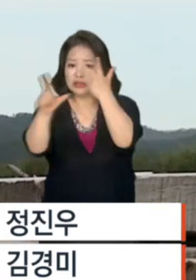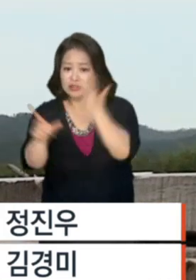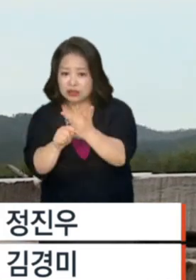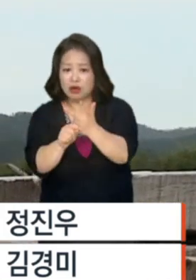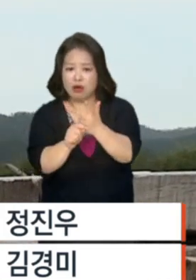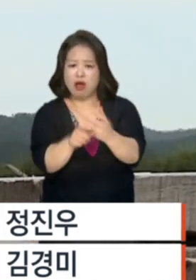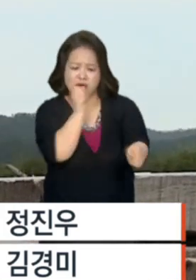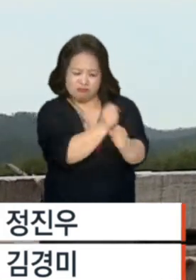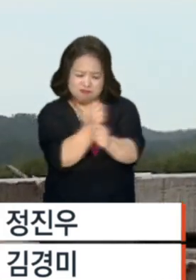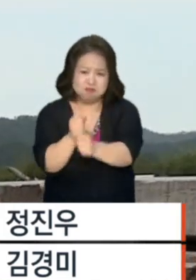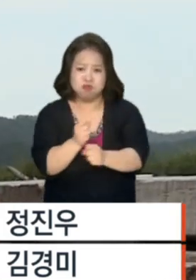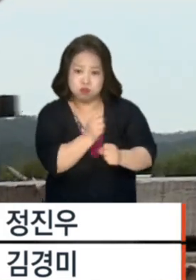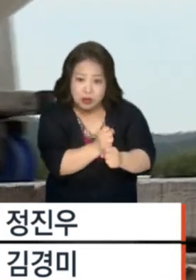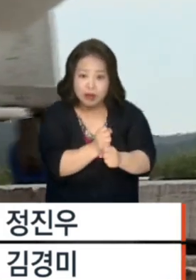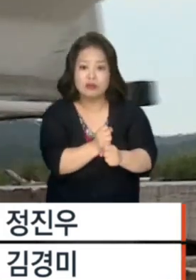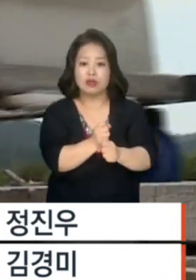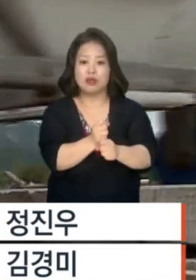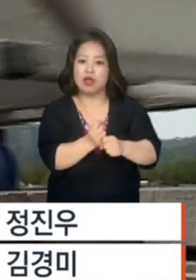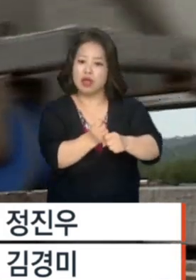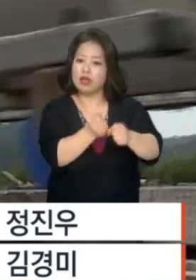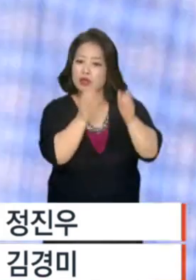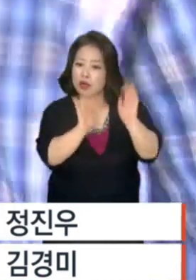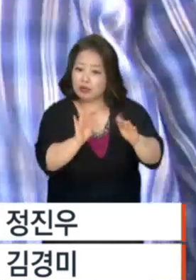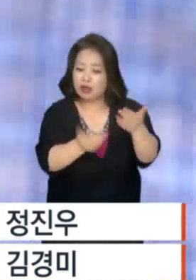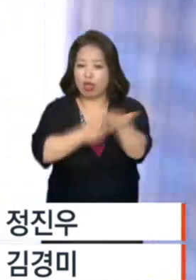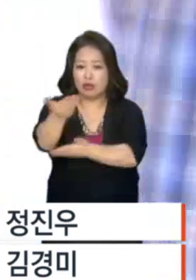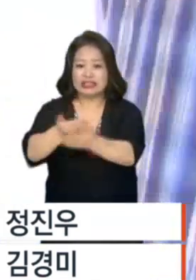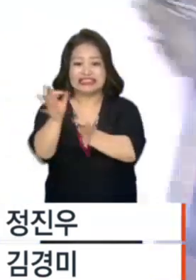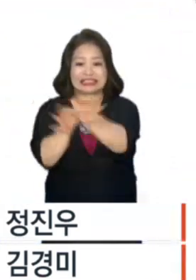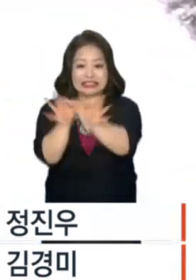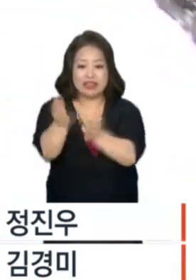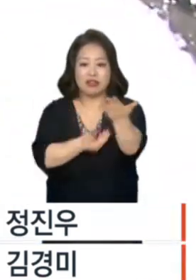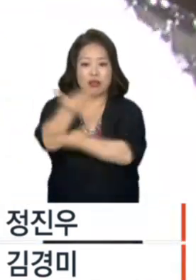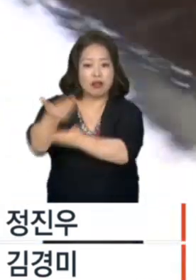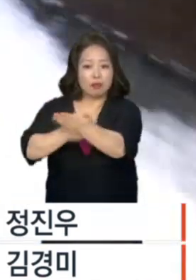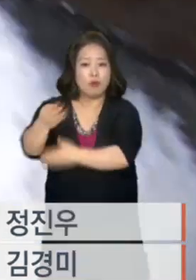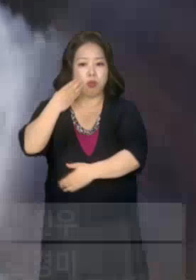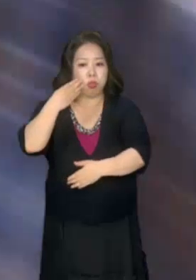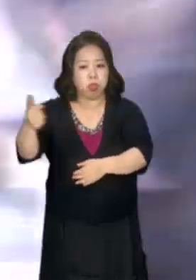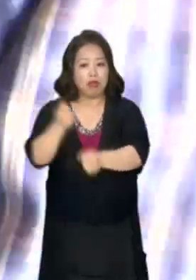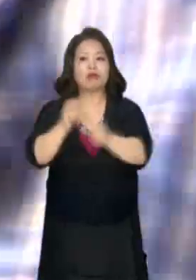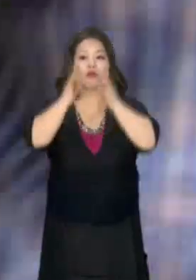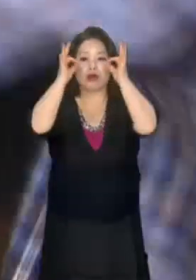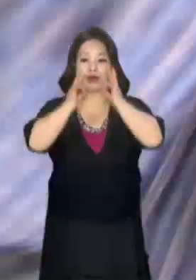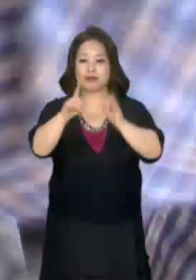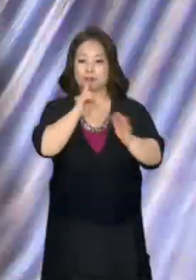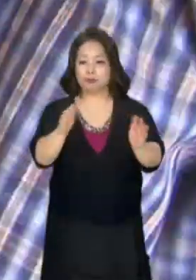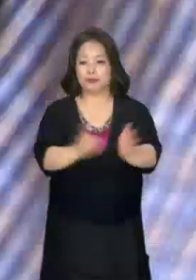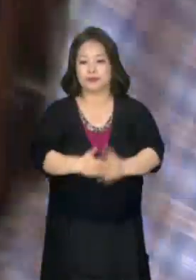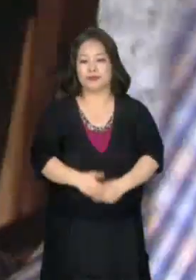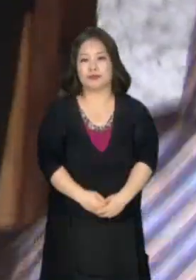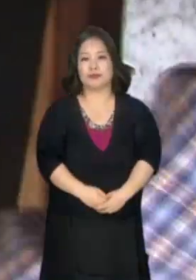정상화되면 수급과 가격이 안정될 수 있을 것으로 예상했습니다. 연합뉴스TV 서영석입니다.